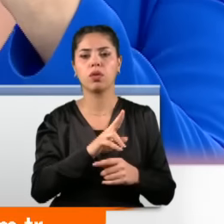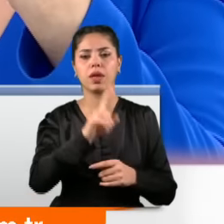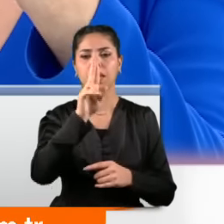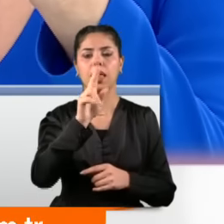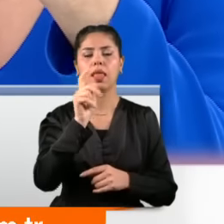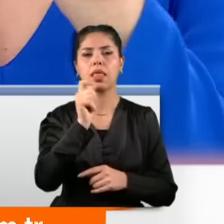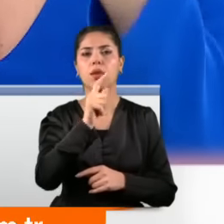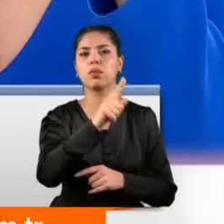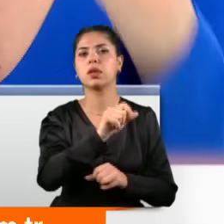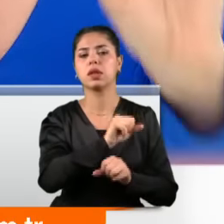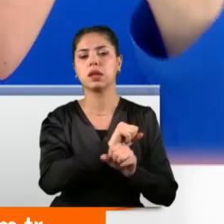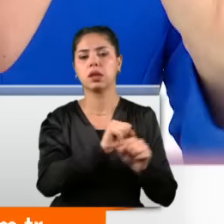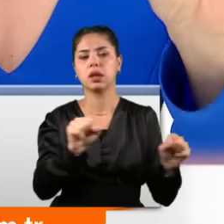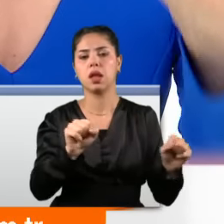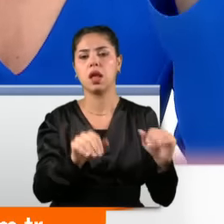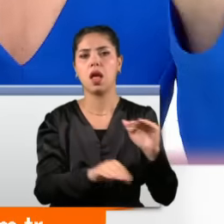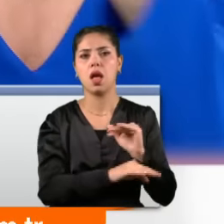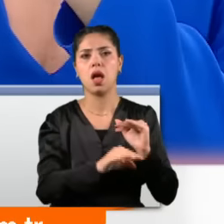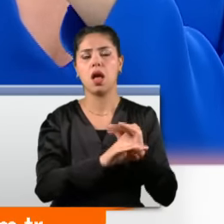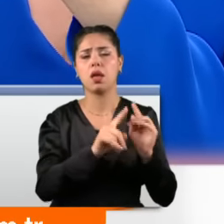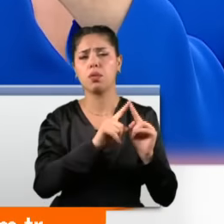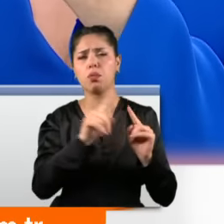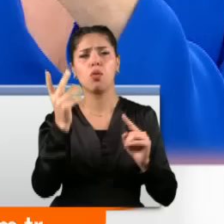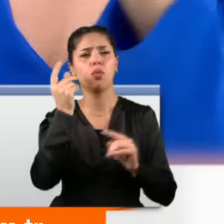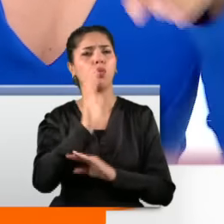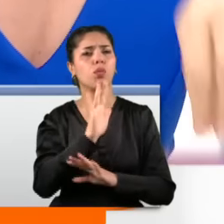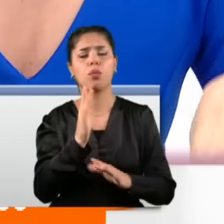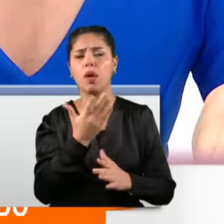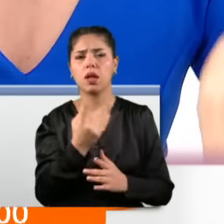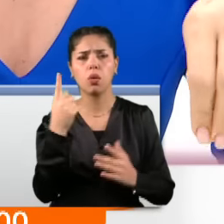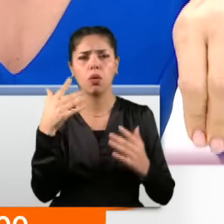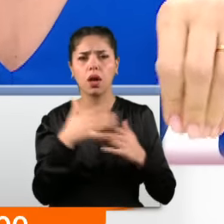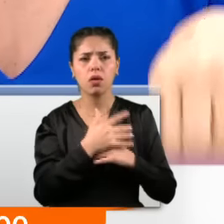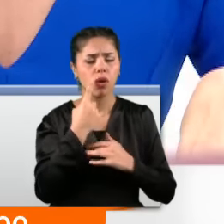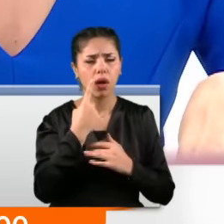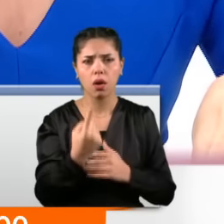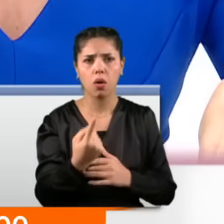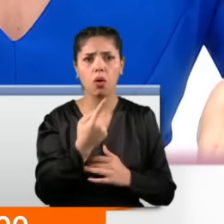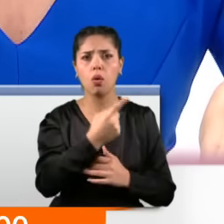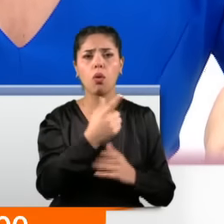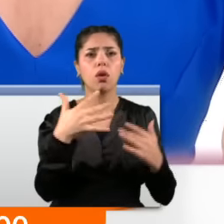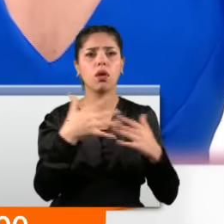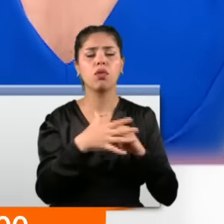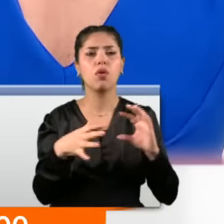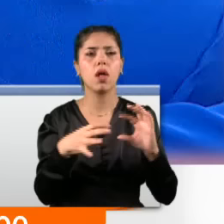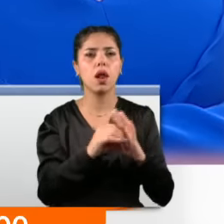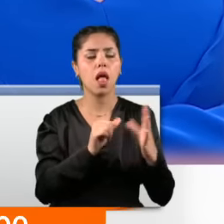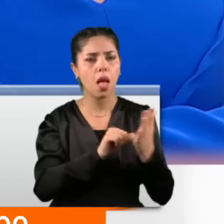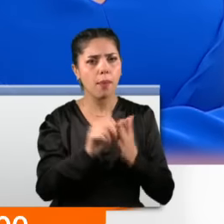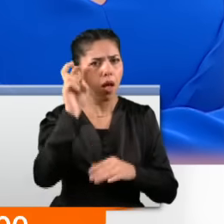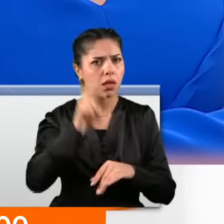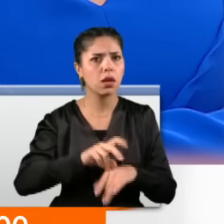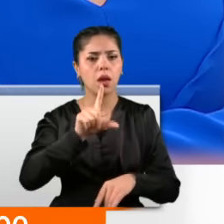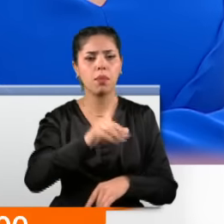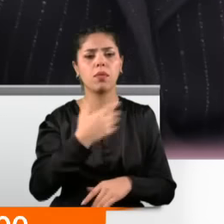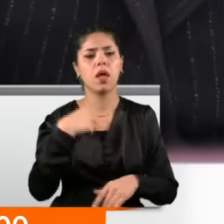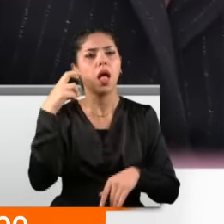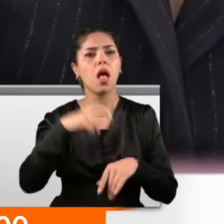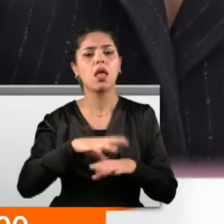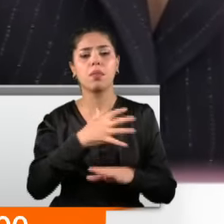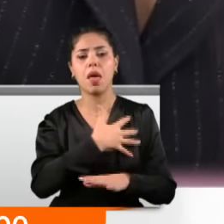felaketin. Hayatın boyunca unutamayacağın tek gece. O geceye dair hiçbir şey unutmaman lazım. Hatırlayamıyorum Esra